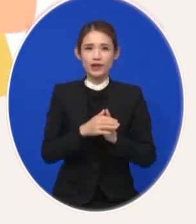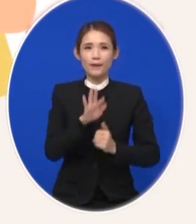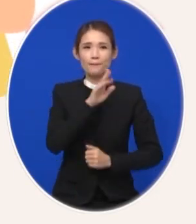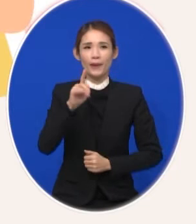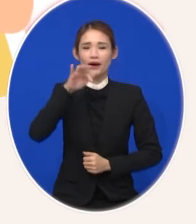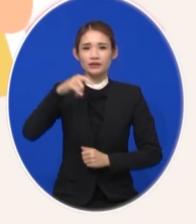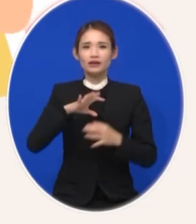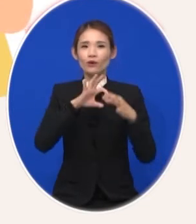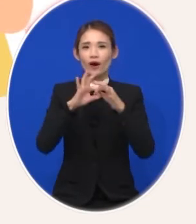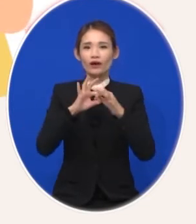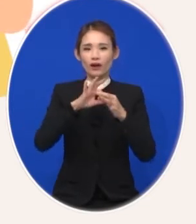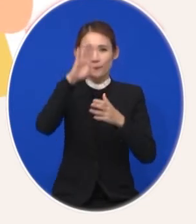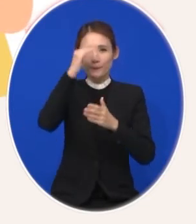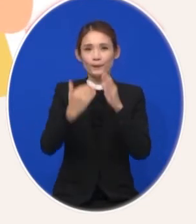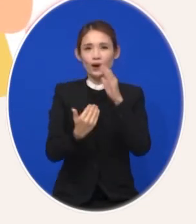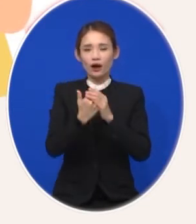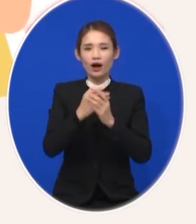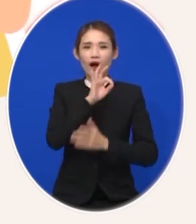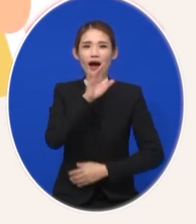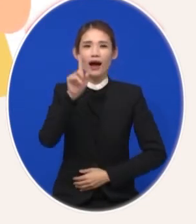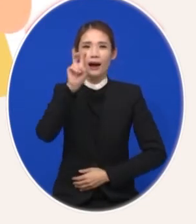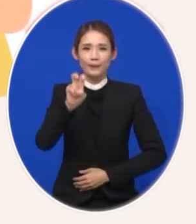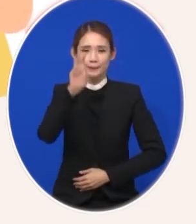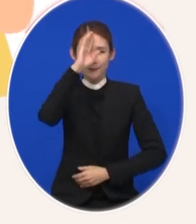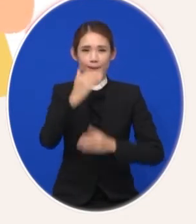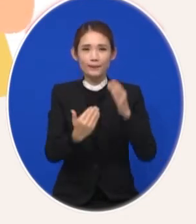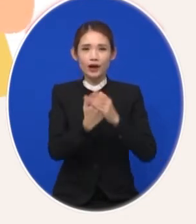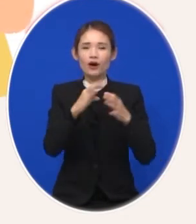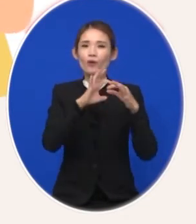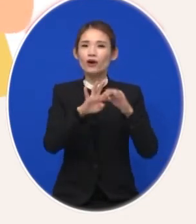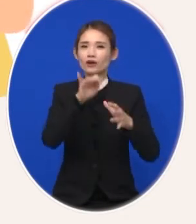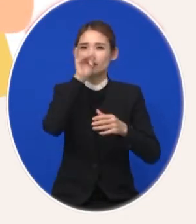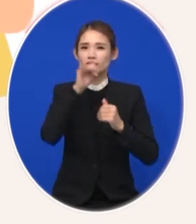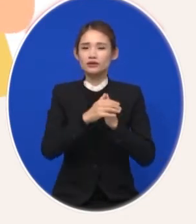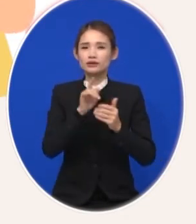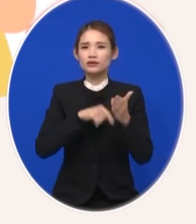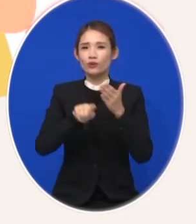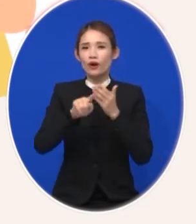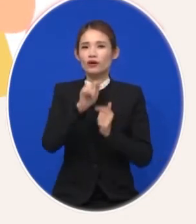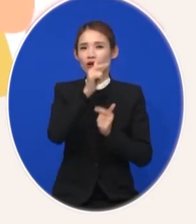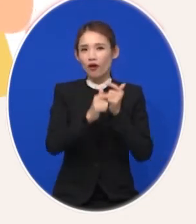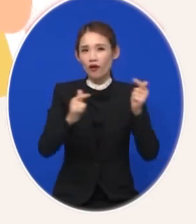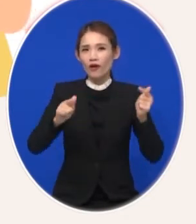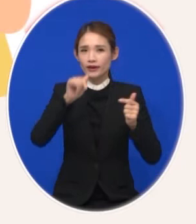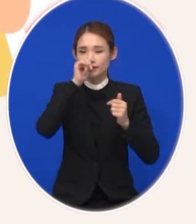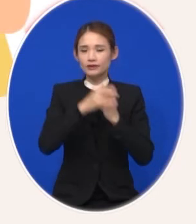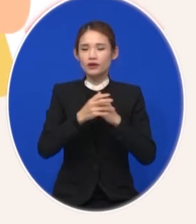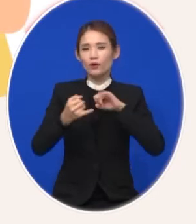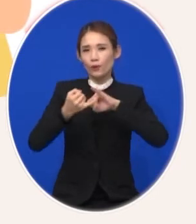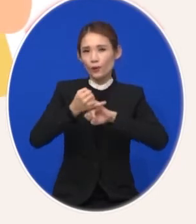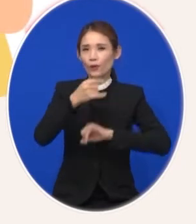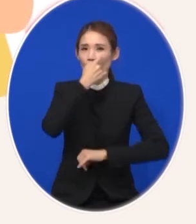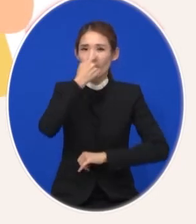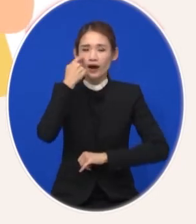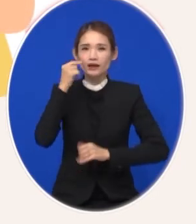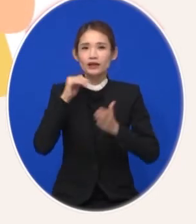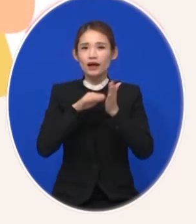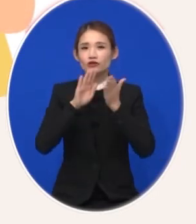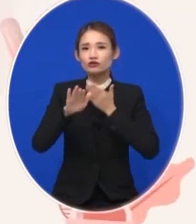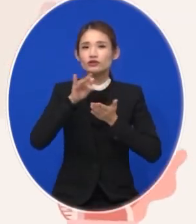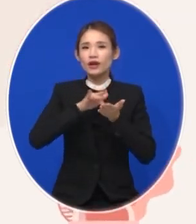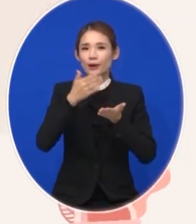원소로 이들은 암 발생과 관련될 수 있습니다. 그 외에도 여러 가지가 있으므로 꼭 확인 후 복용하시기 바랍니다.